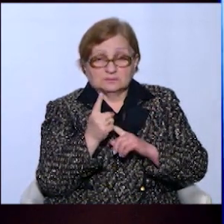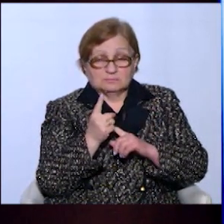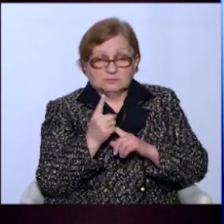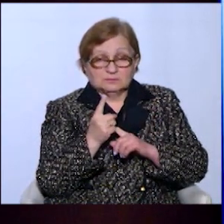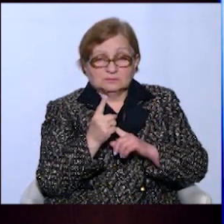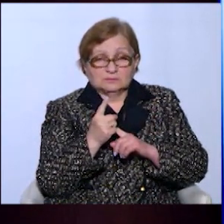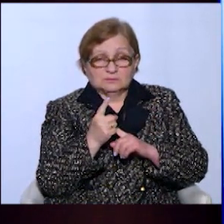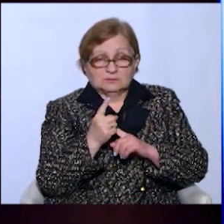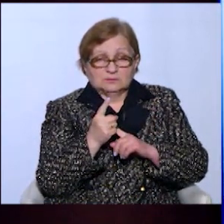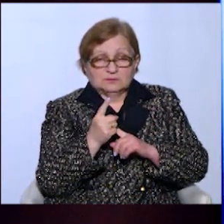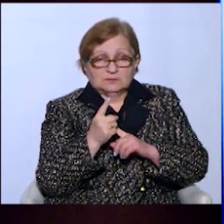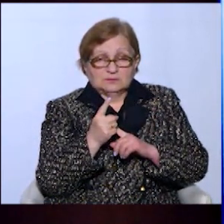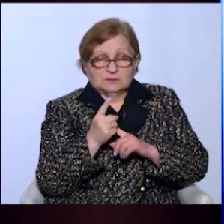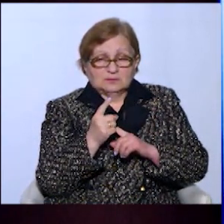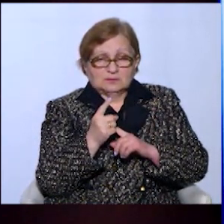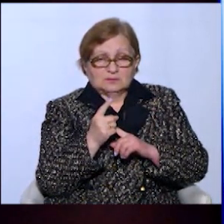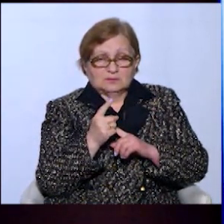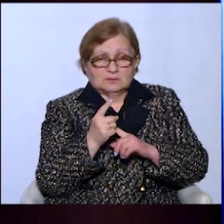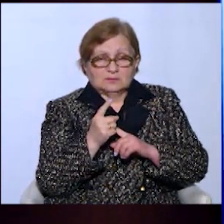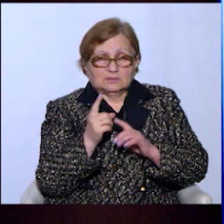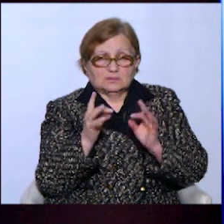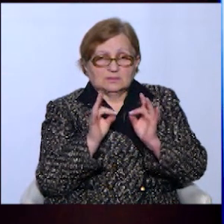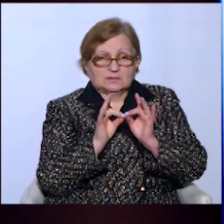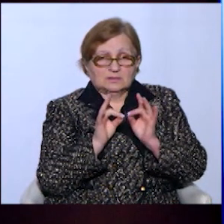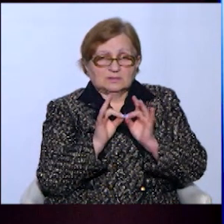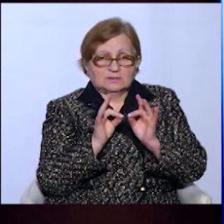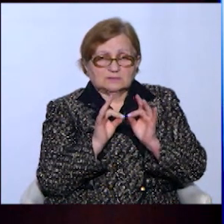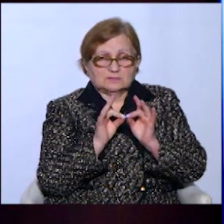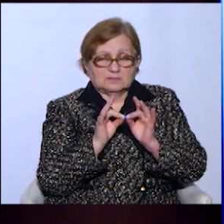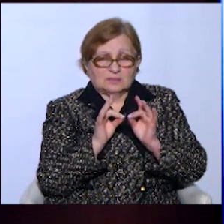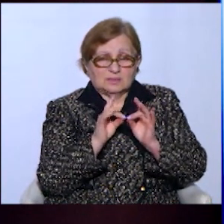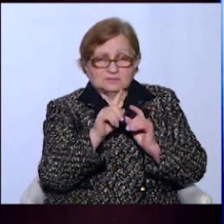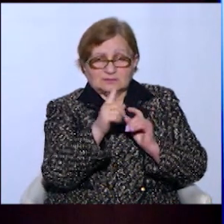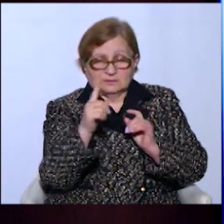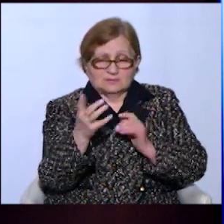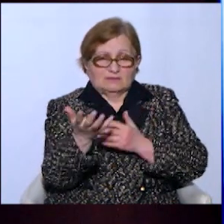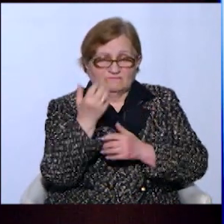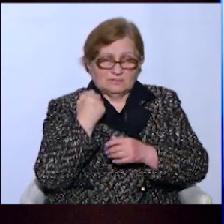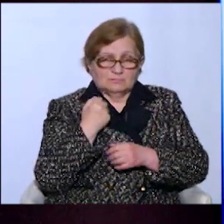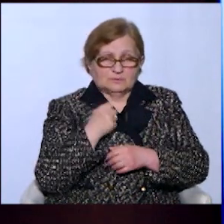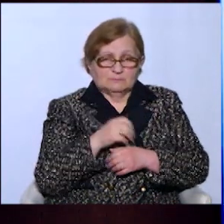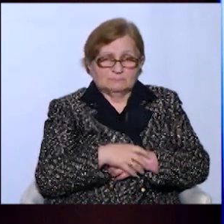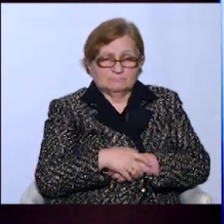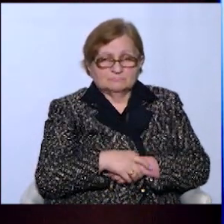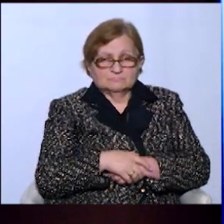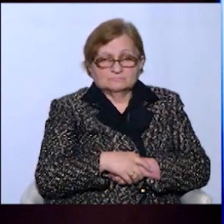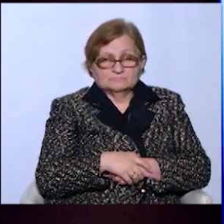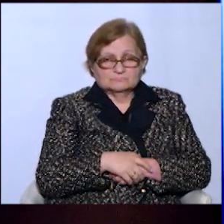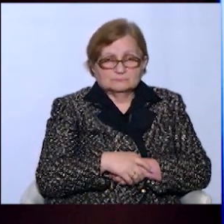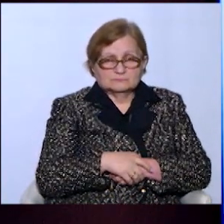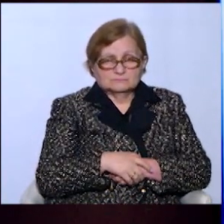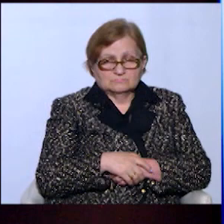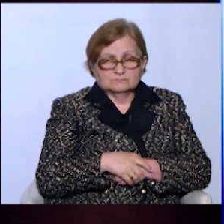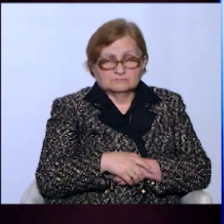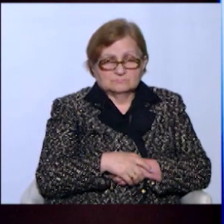11. მაშინ მე აქედან ამ 10 ერთლარიანს მოვხსნი. აი ასე. 10 ცალს